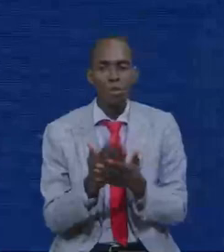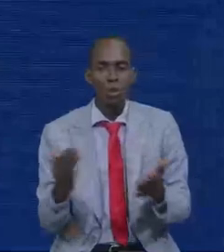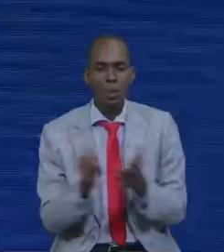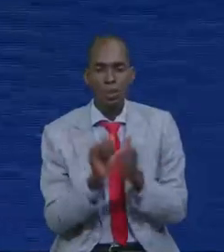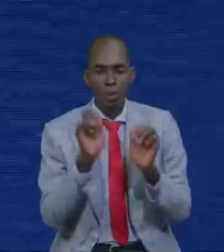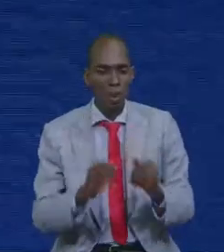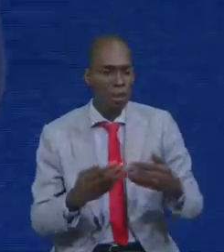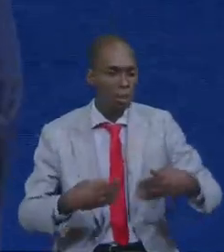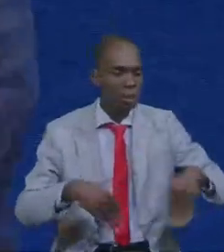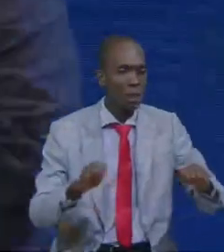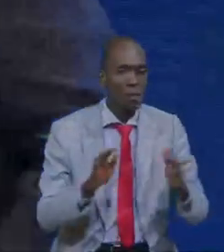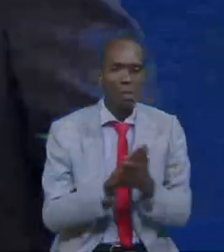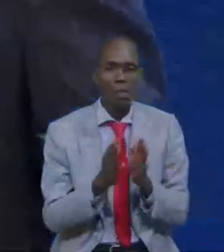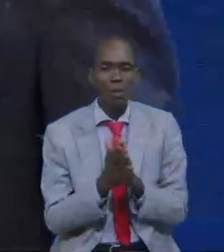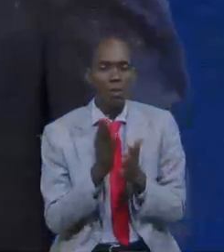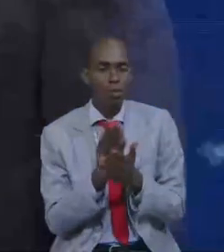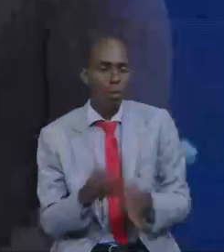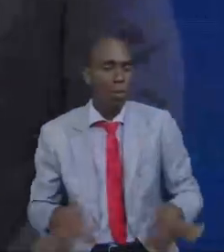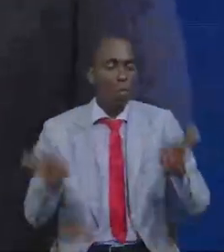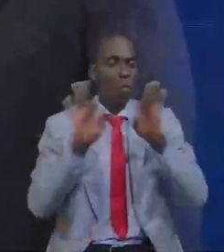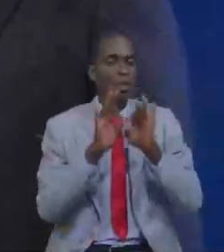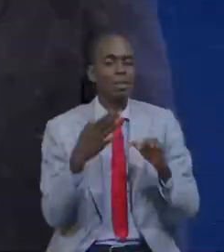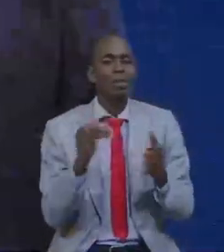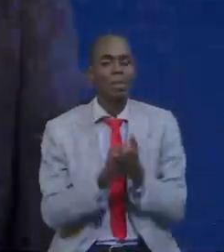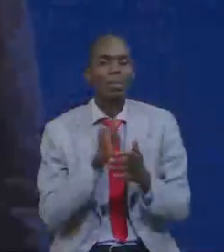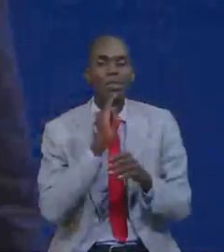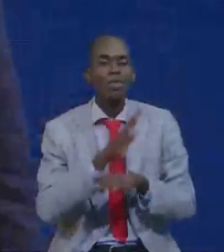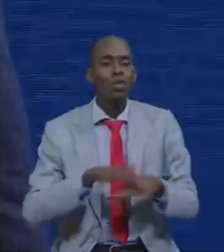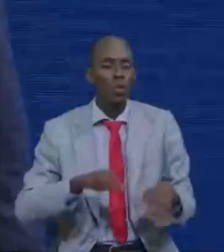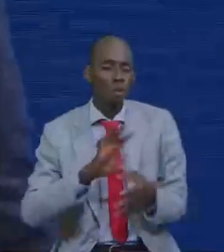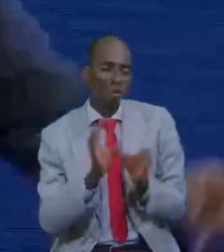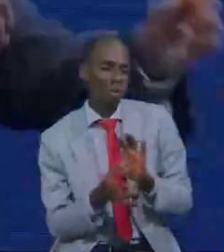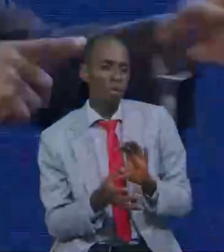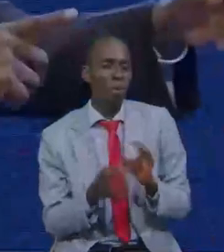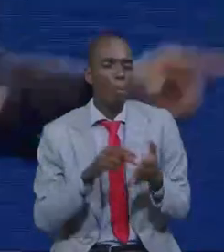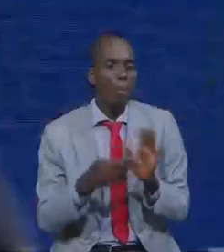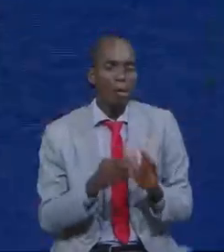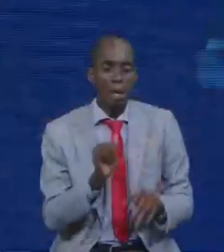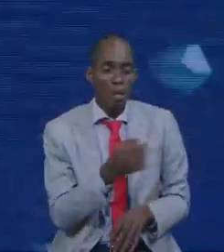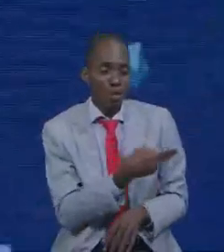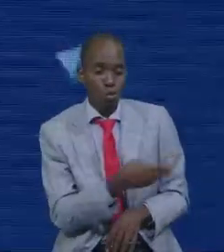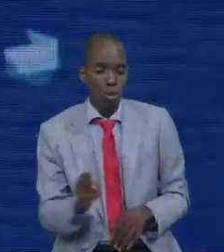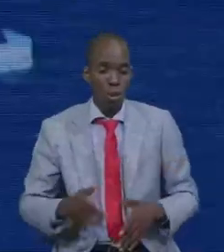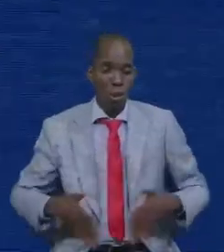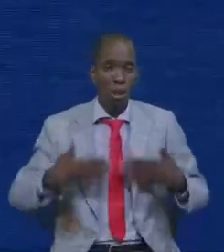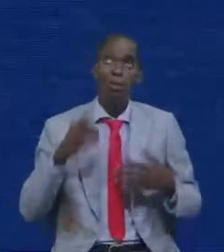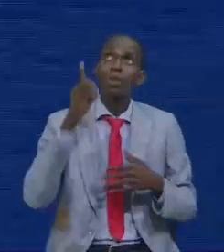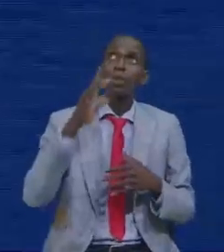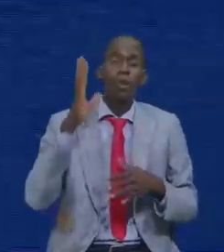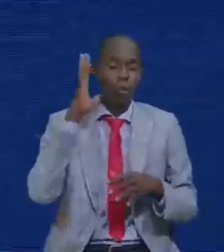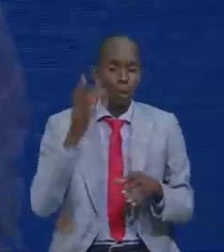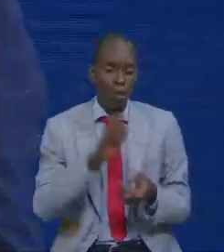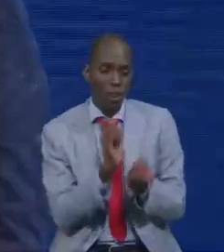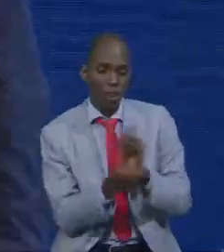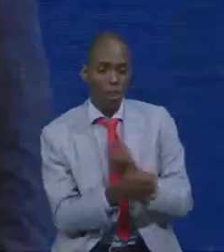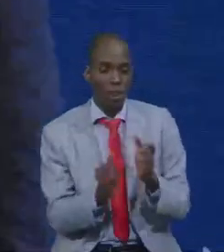bouts de papier sont dignes. Ça, c'est la conversion. La vie inutile. Dieu va prendre cette vie inutile ce soir. Et il